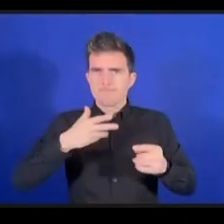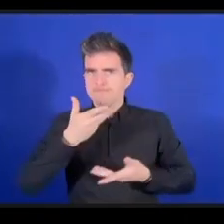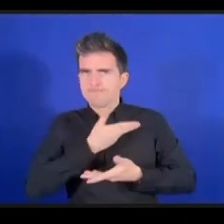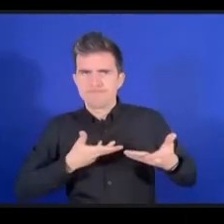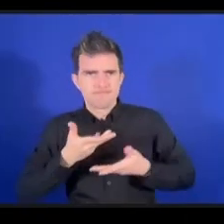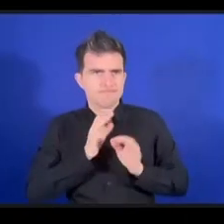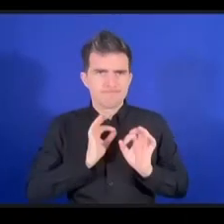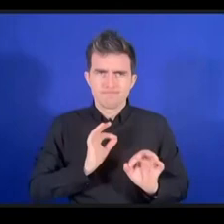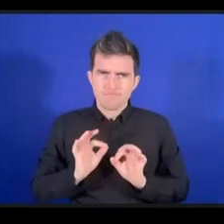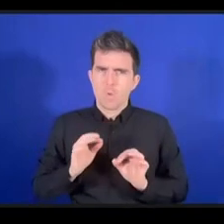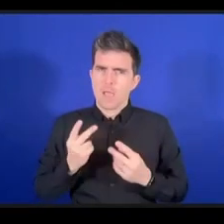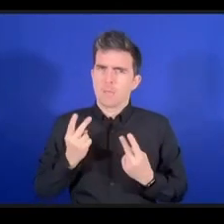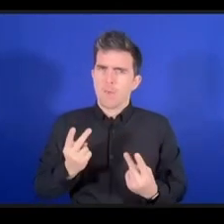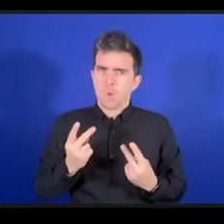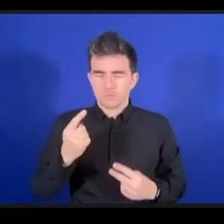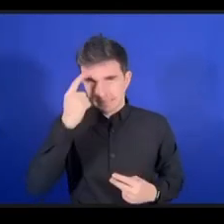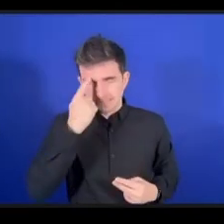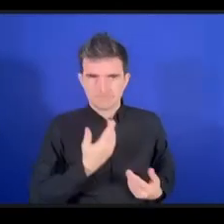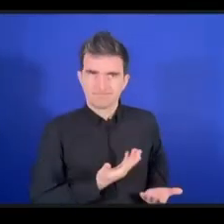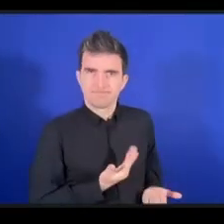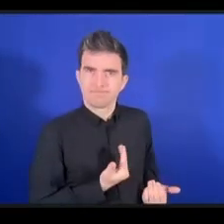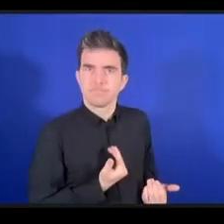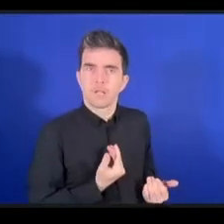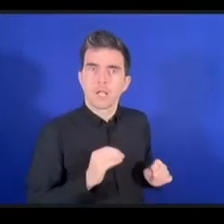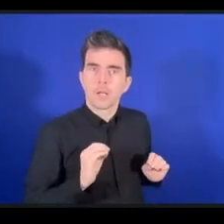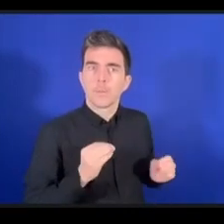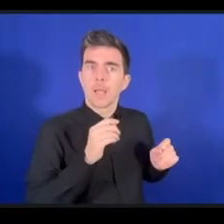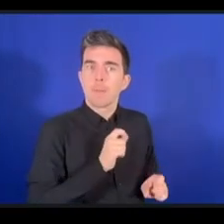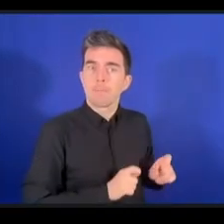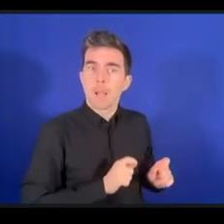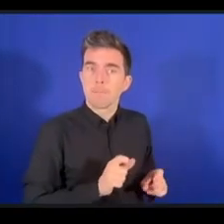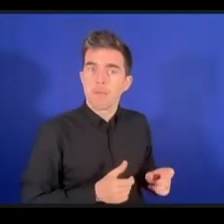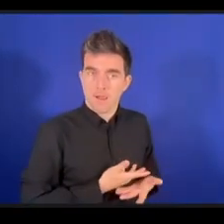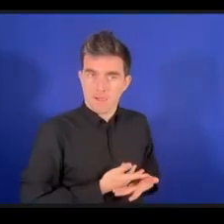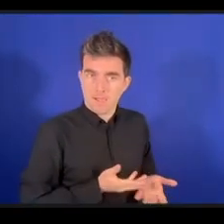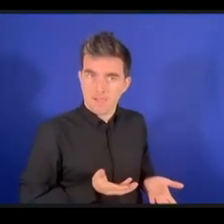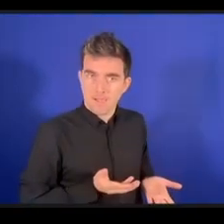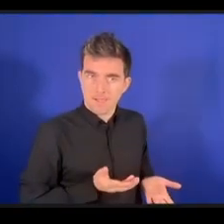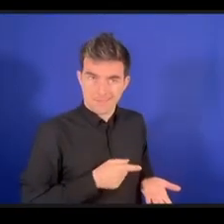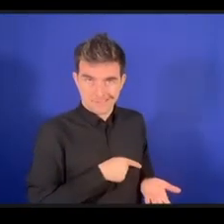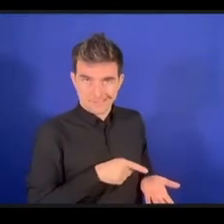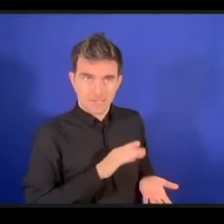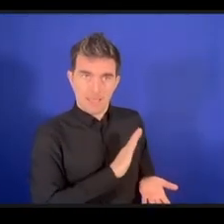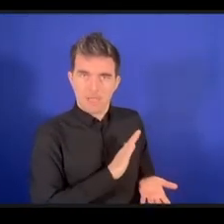还有这个 GDC， 我觉得对这个互联网的未来